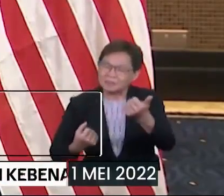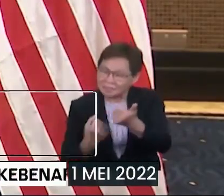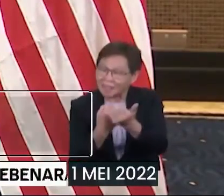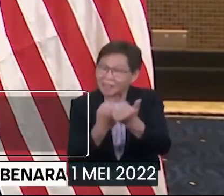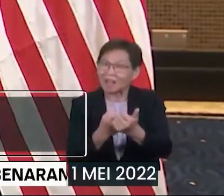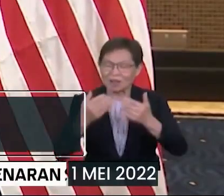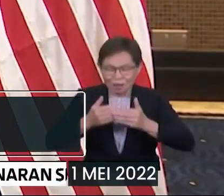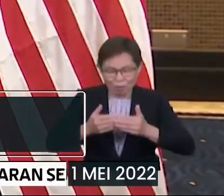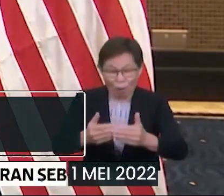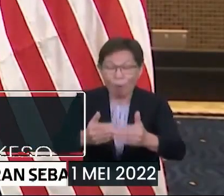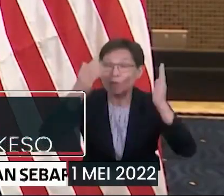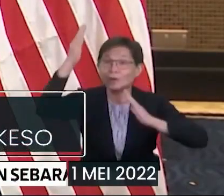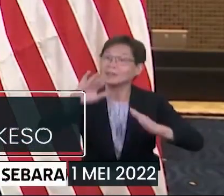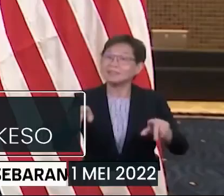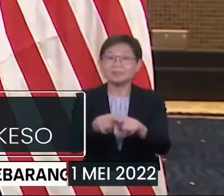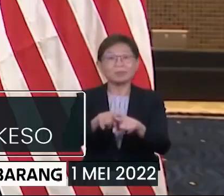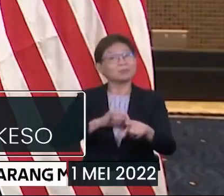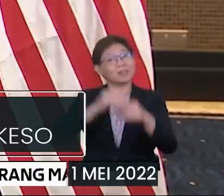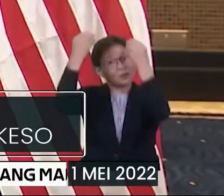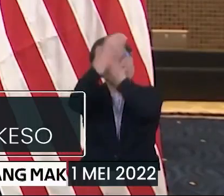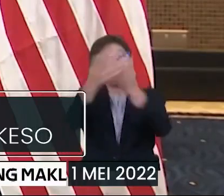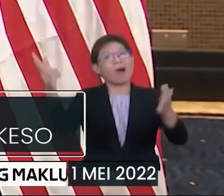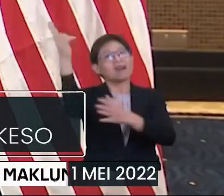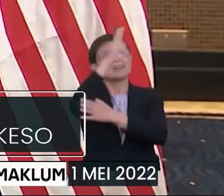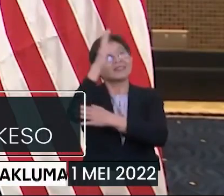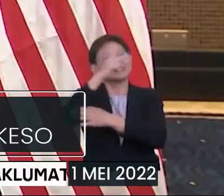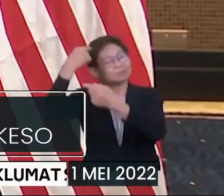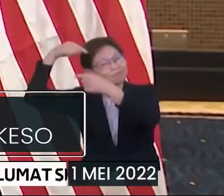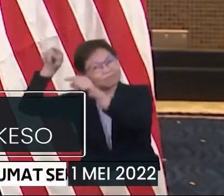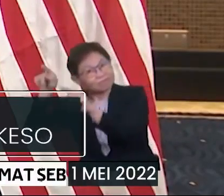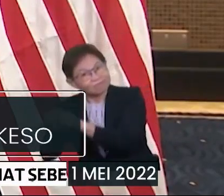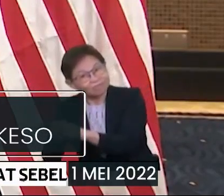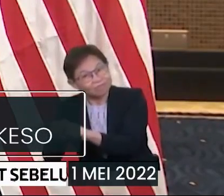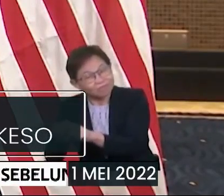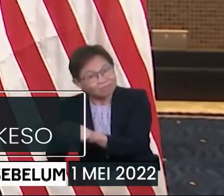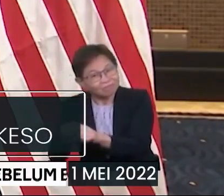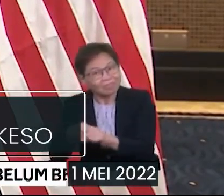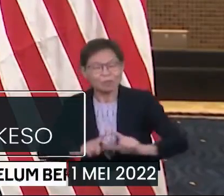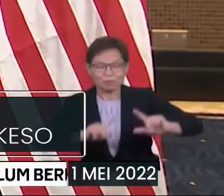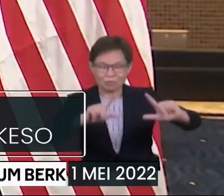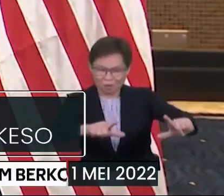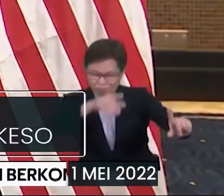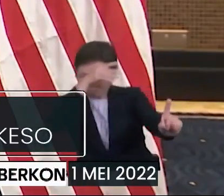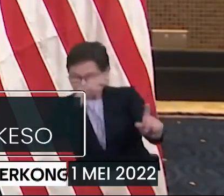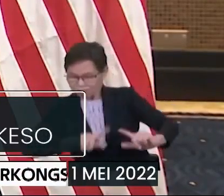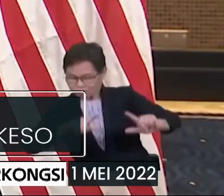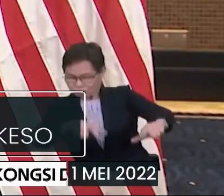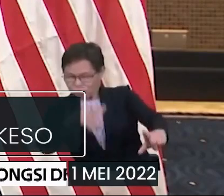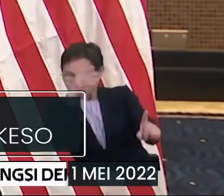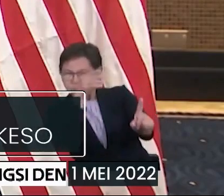Sucipto saya umumkan bahwa kerajaan bersyukur ia meletakkan sasaran